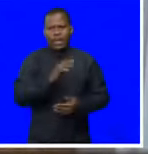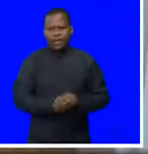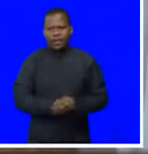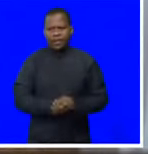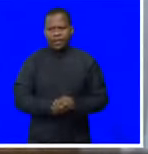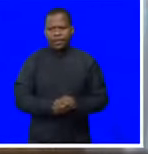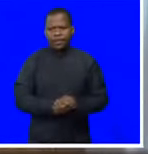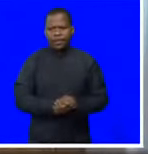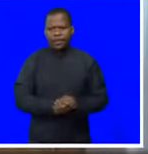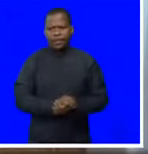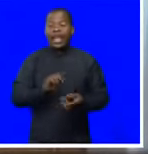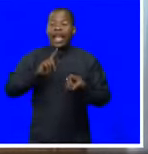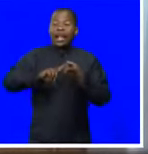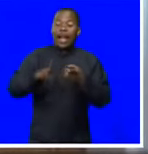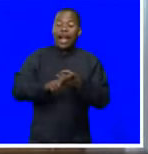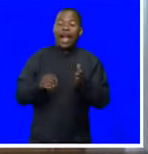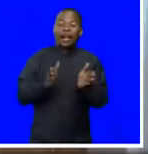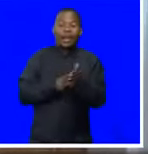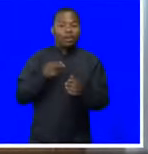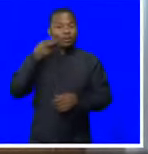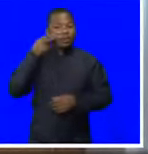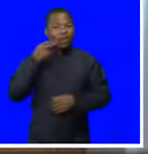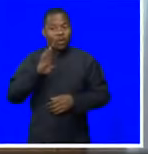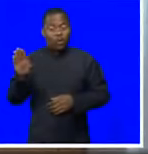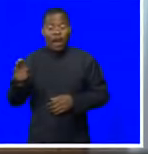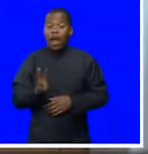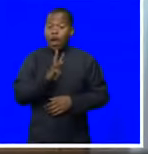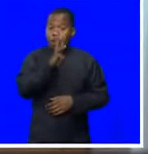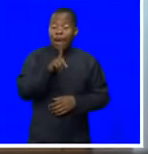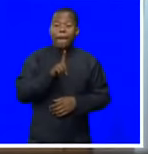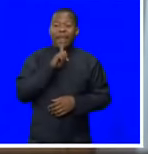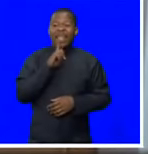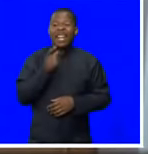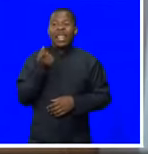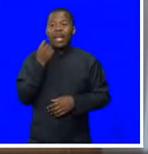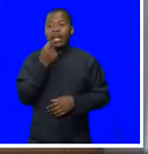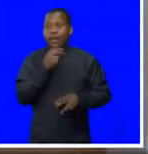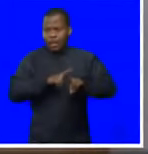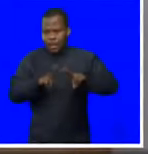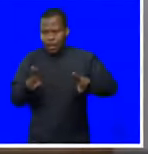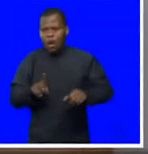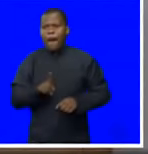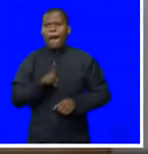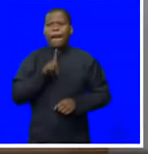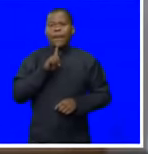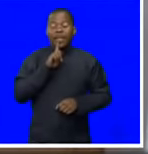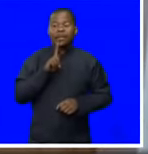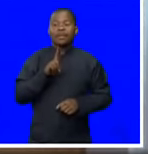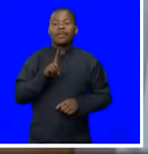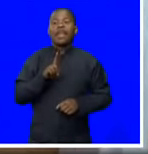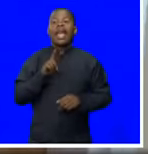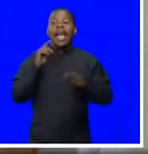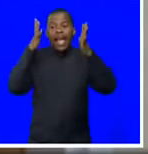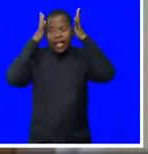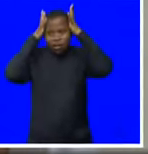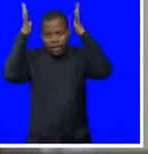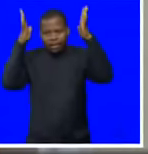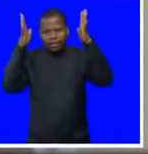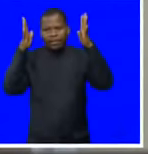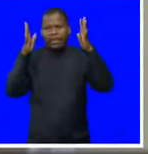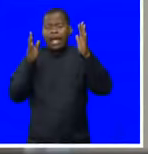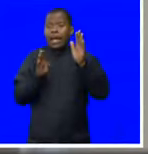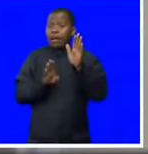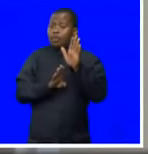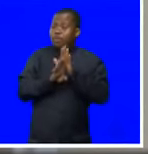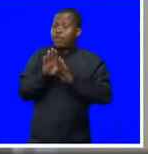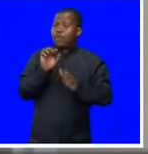ke siyoyidlala le game siyathi singeke ibe lula. Kepha nje ke ikhulile leli cembu ngendlela yokuthi nalingena